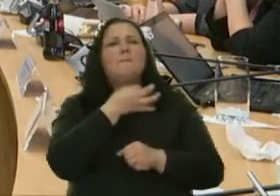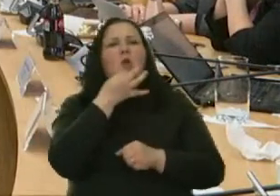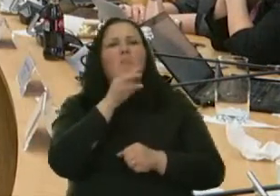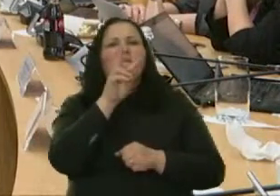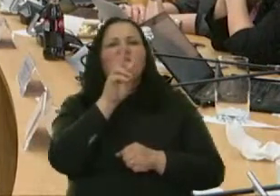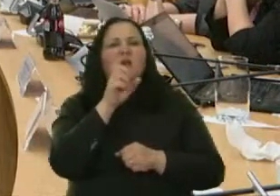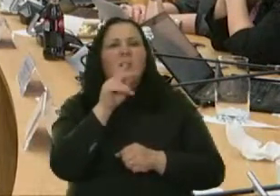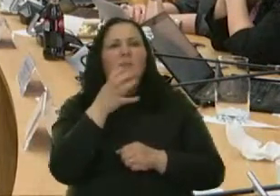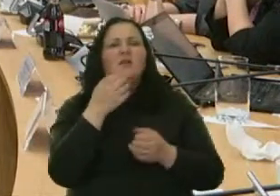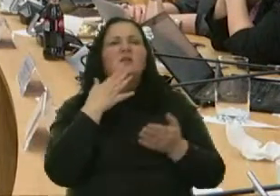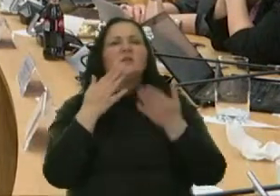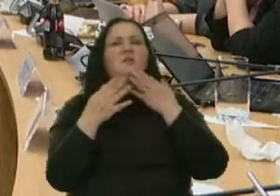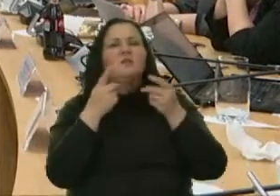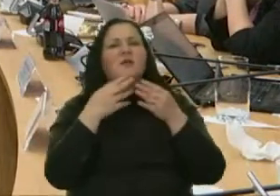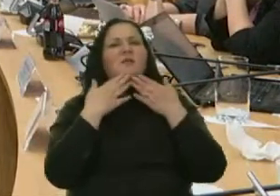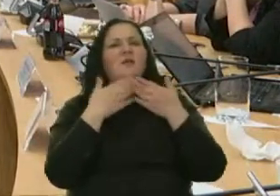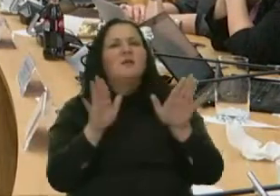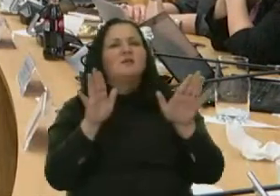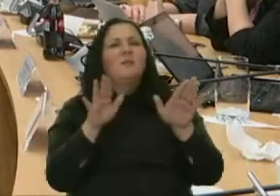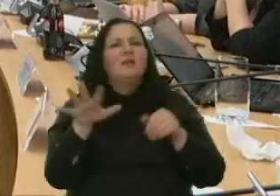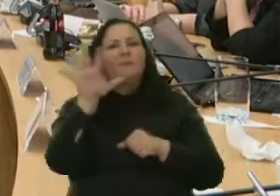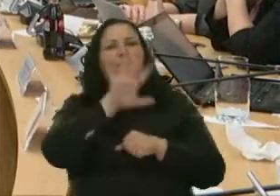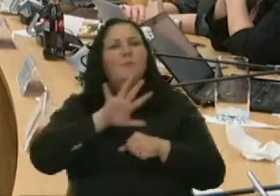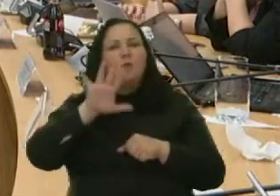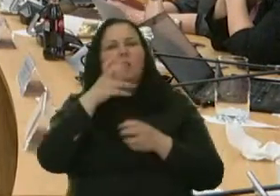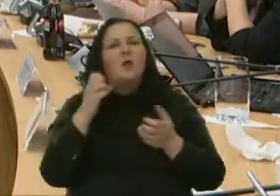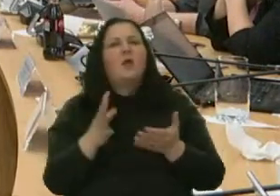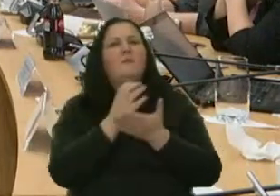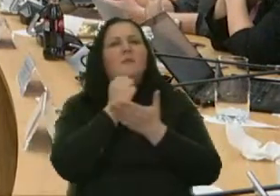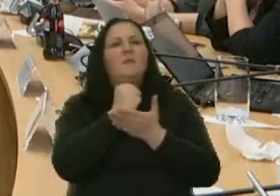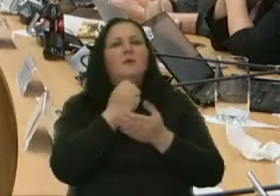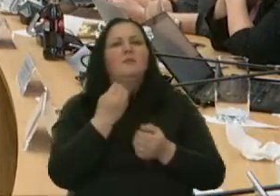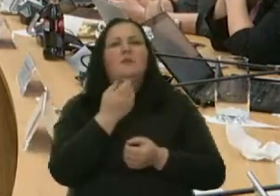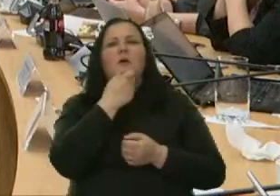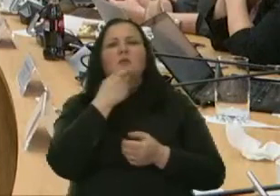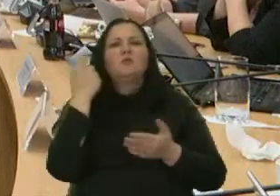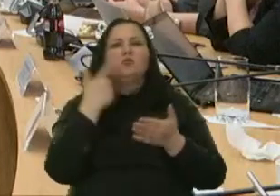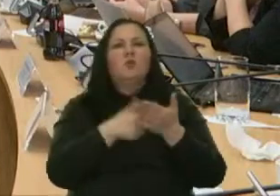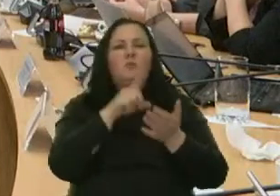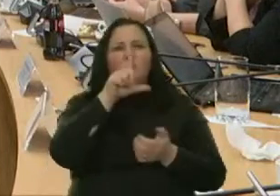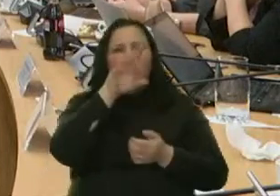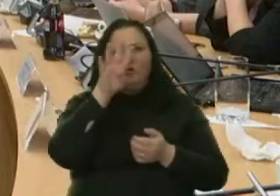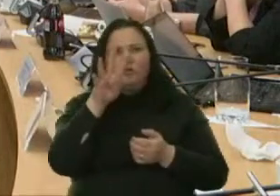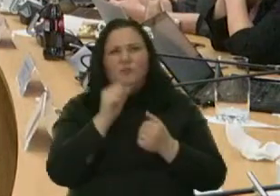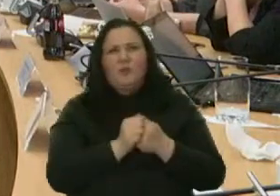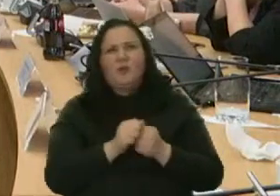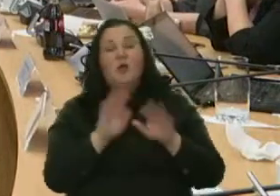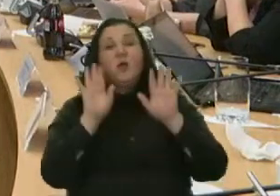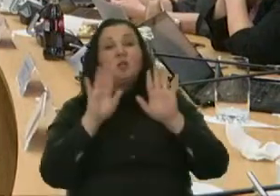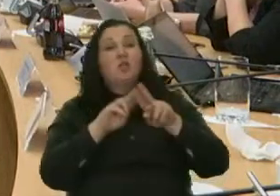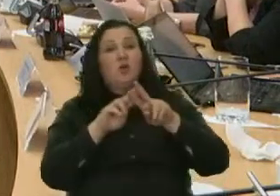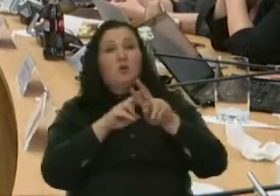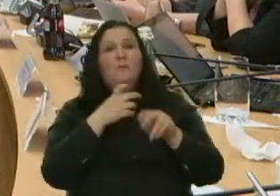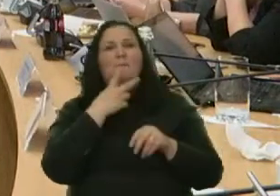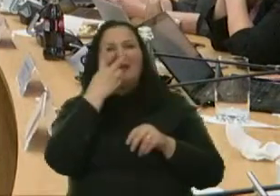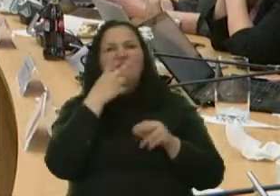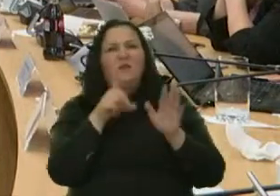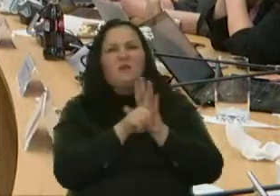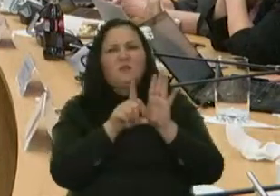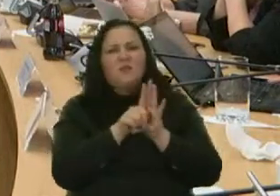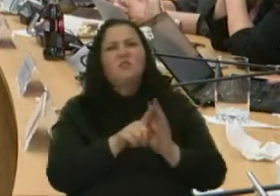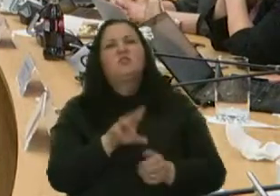ședință de dezbatere publică a bugetului pe 2024 așa cum prevede legea